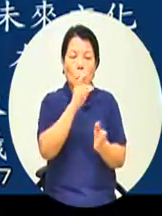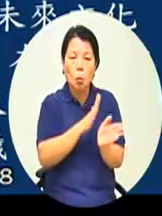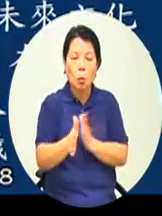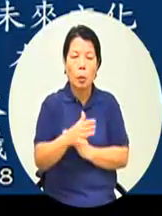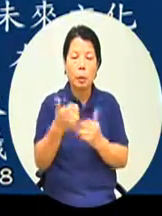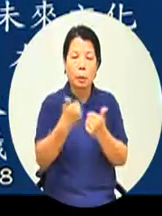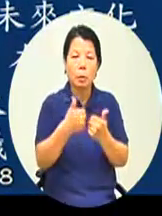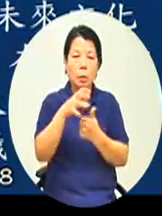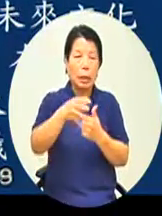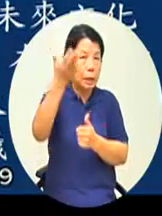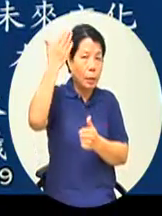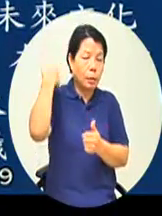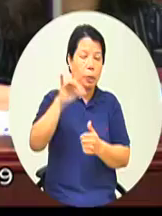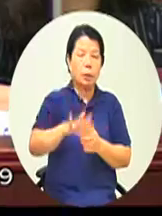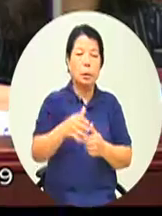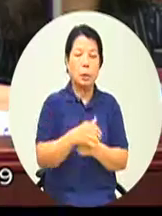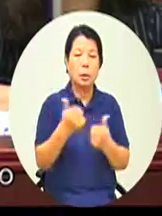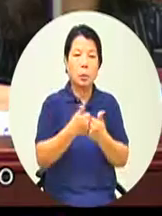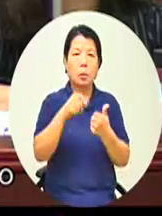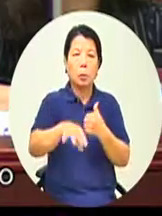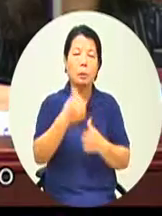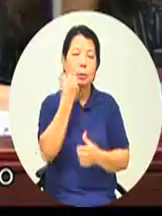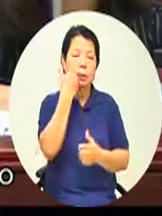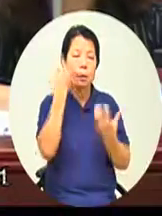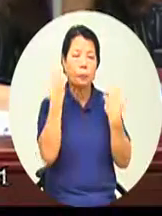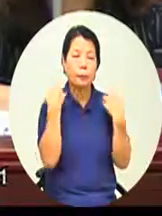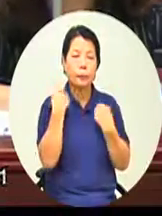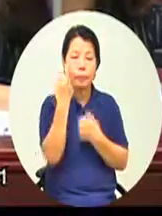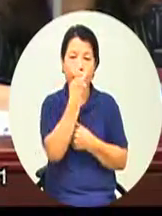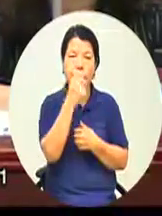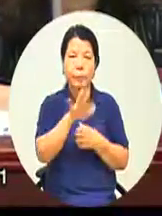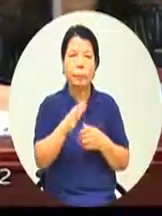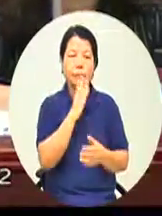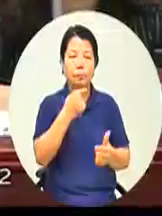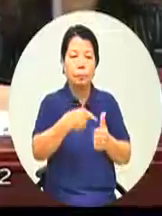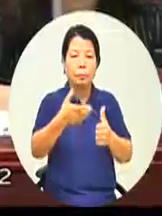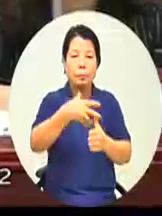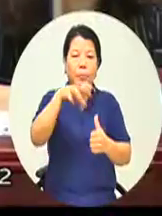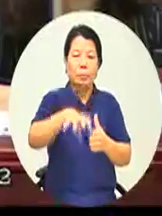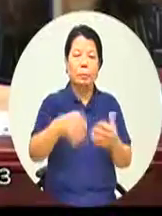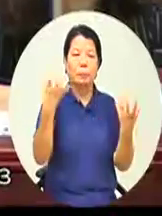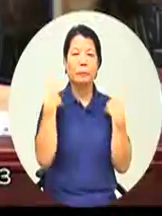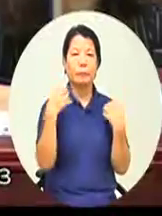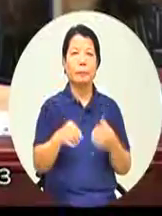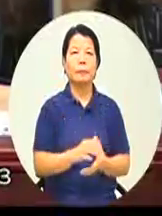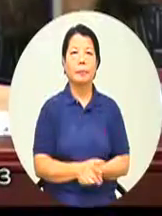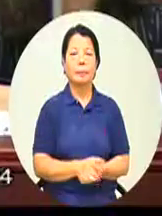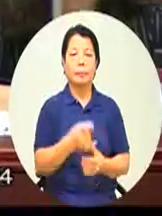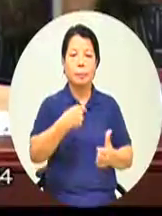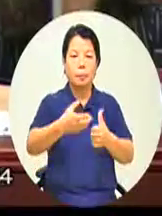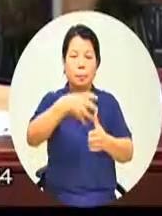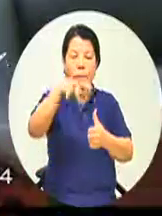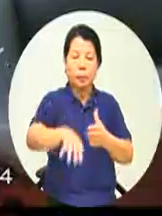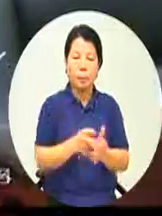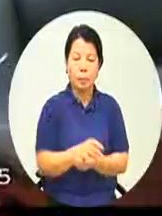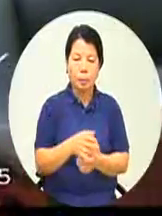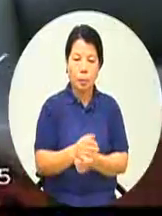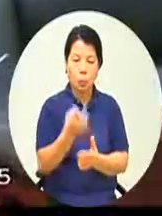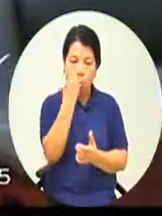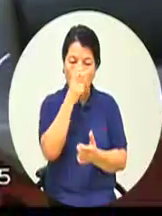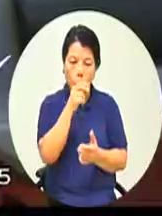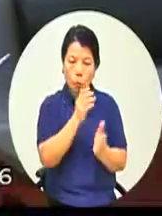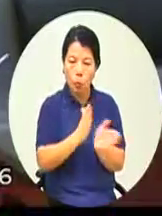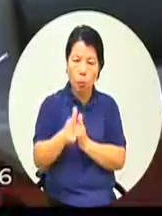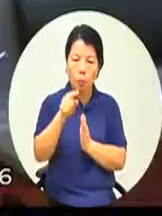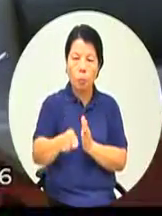文化局吗？ 管理单位是那个教育局。 是教育局吗？那教育局在管理这个地方，